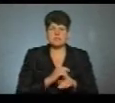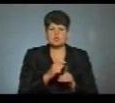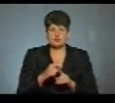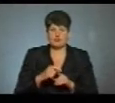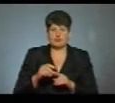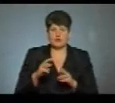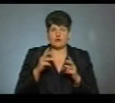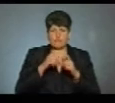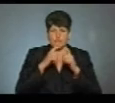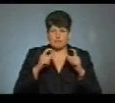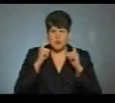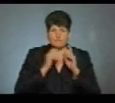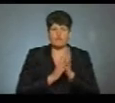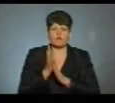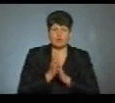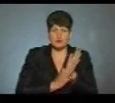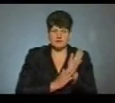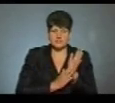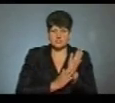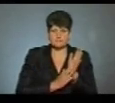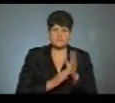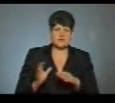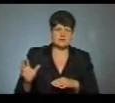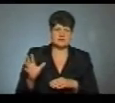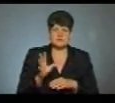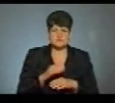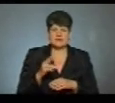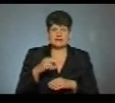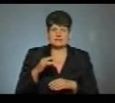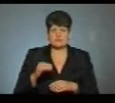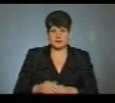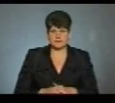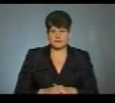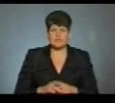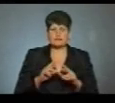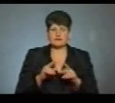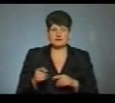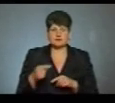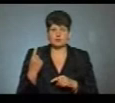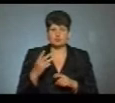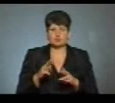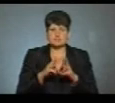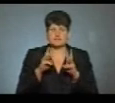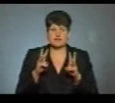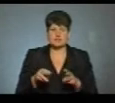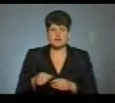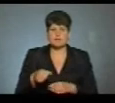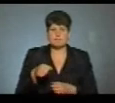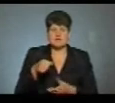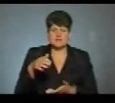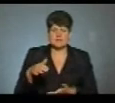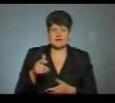кошики в масочках, рукавичках, зі всіма, з дезінфікаторами. Як на Тернопільщині будуть освячувати паски